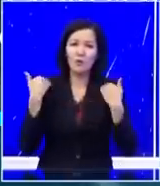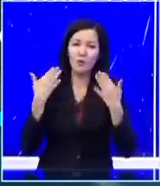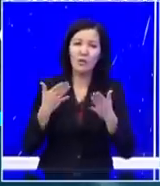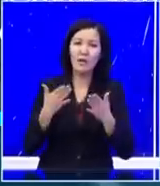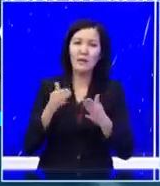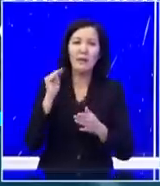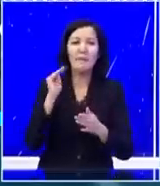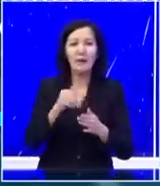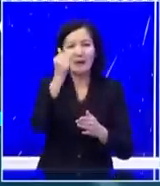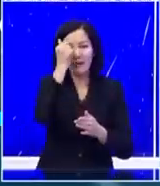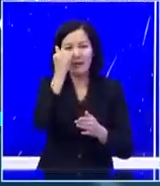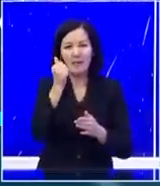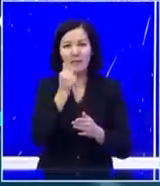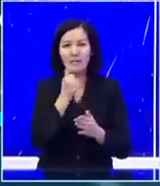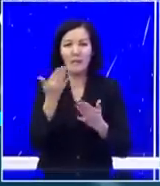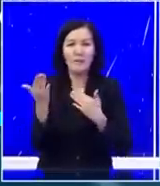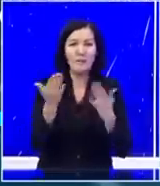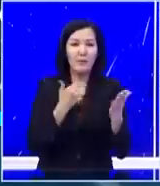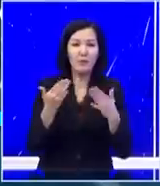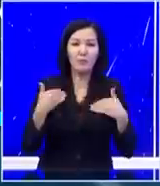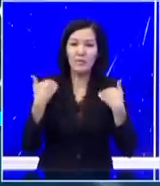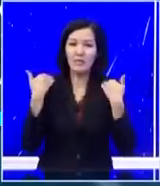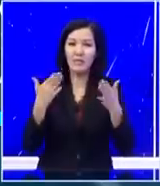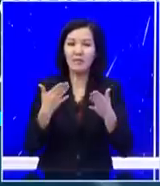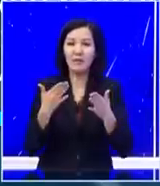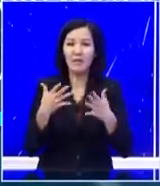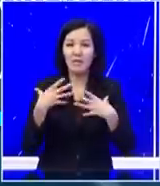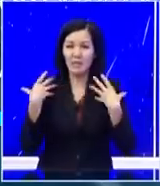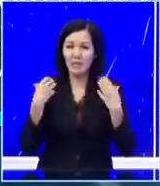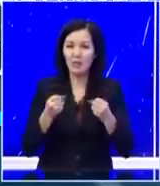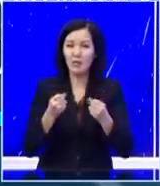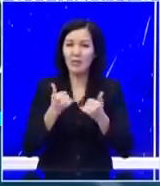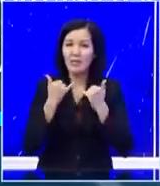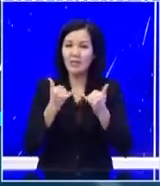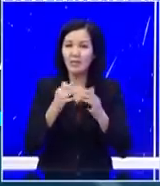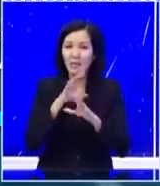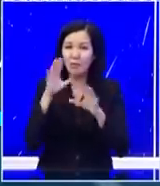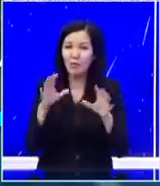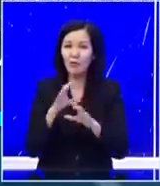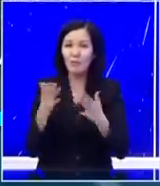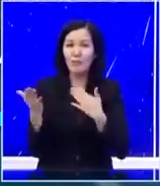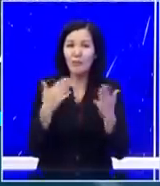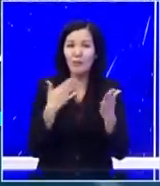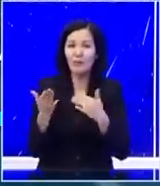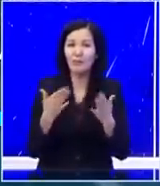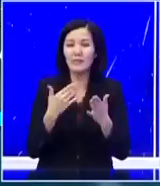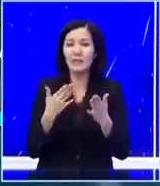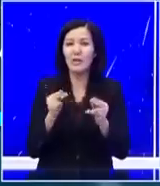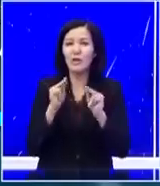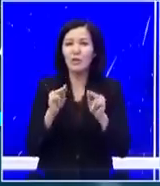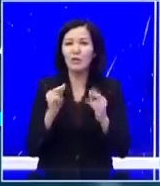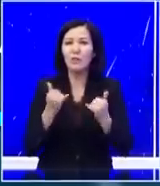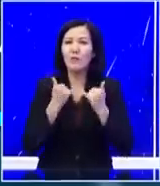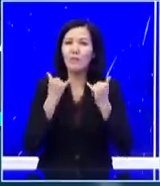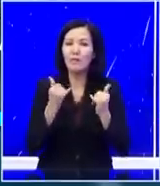қайтара алғыс айта отырып, бір-біріміздің тілеуімізді тілеп, денсаулықтың қадірін біліп, бір-бірімізді шын көңілмен